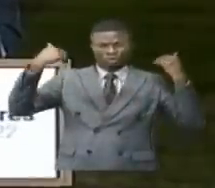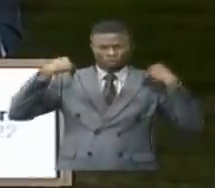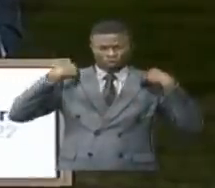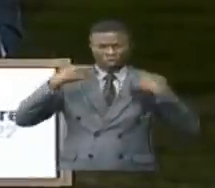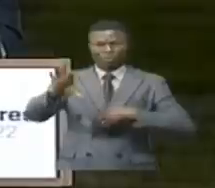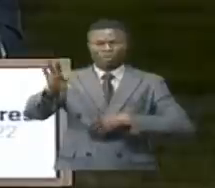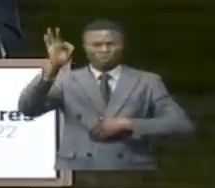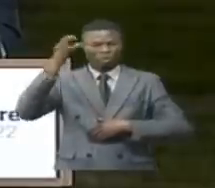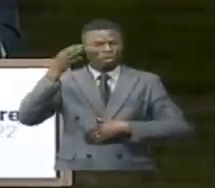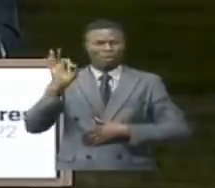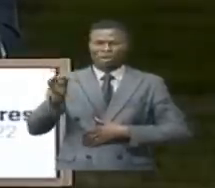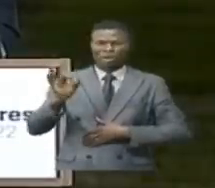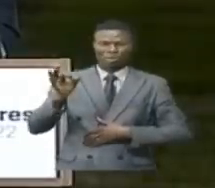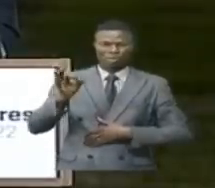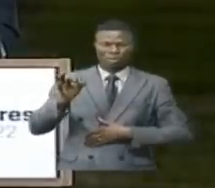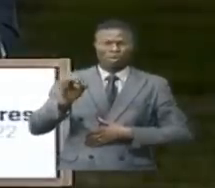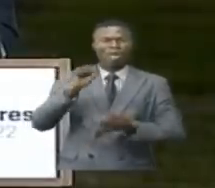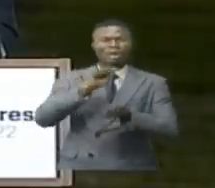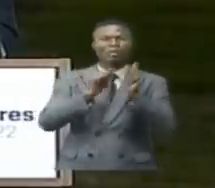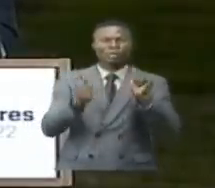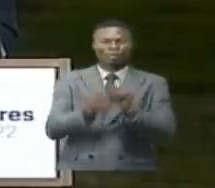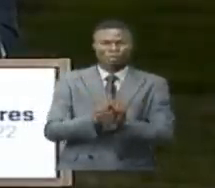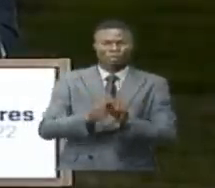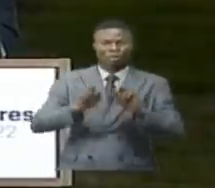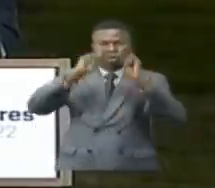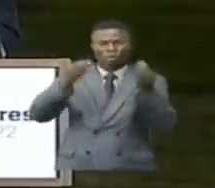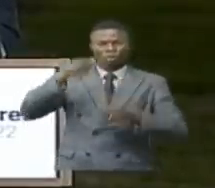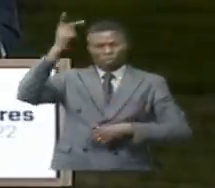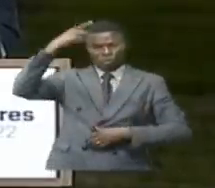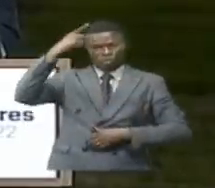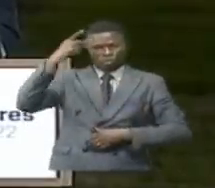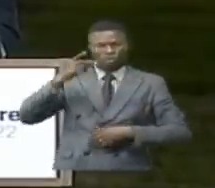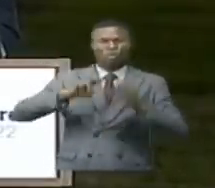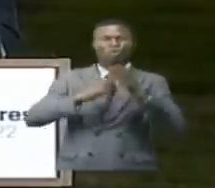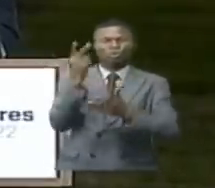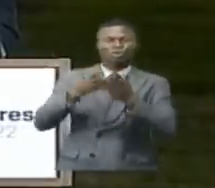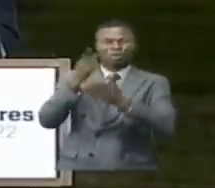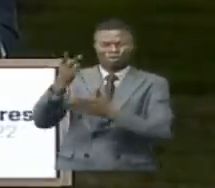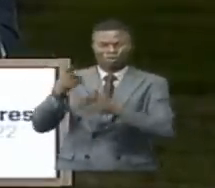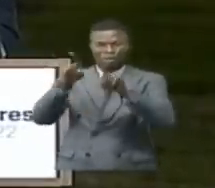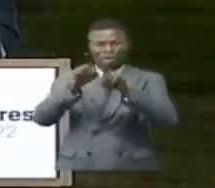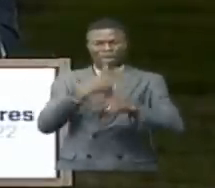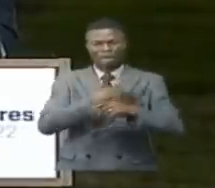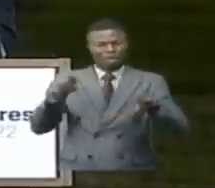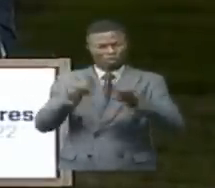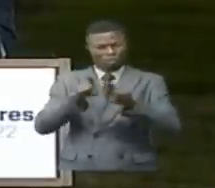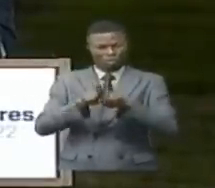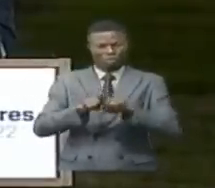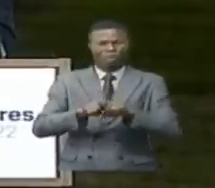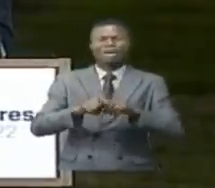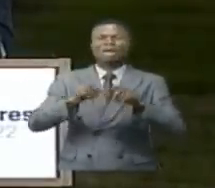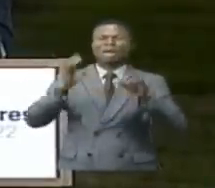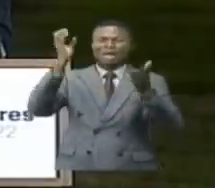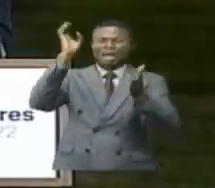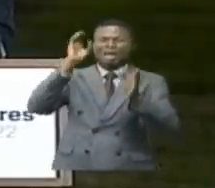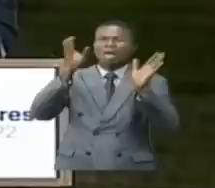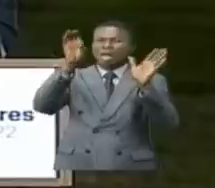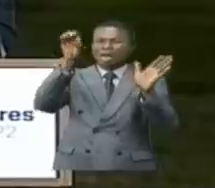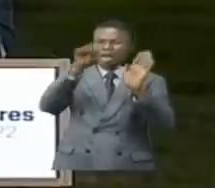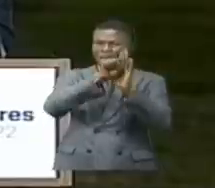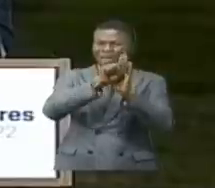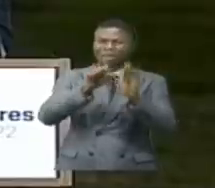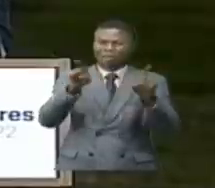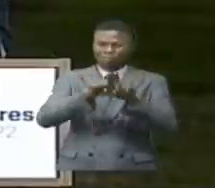désignés ou nommés, la problématique de partis politiques dédoublés et une même dénomination et un même logo, l'existence des